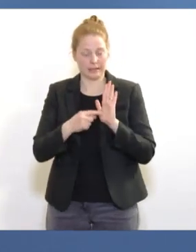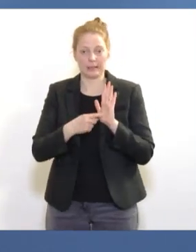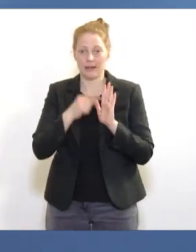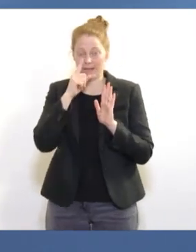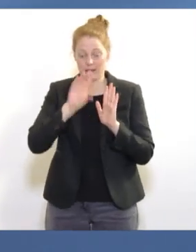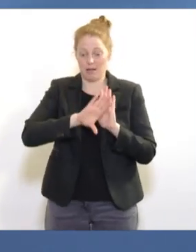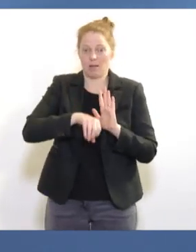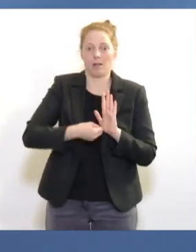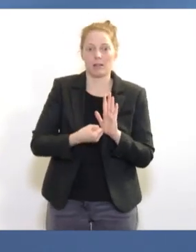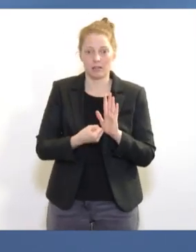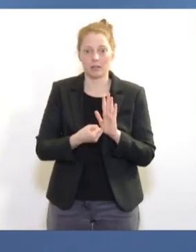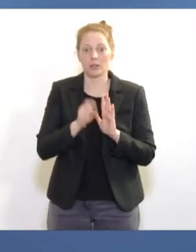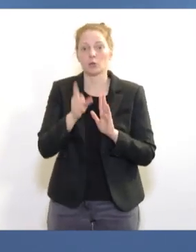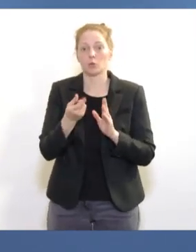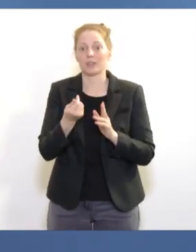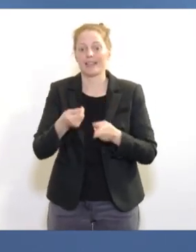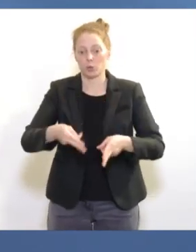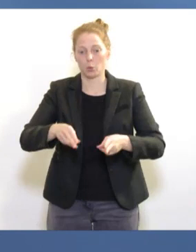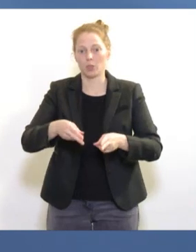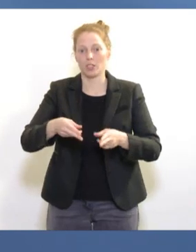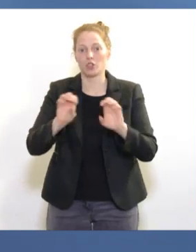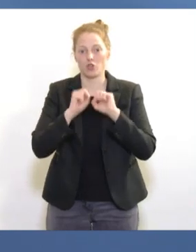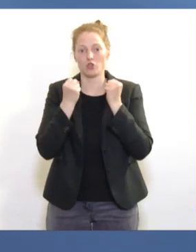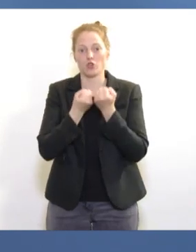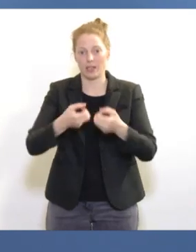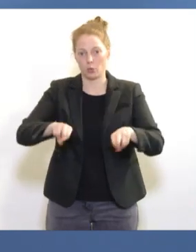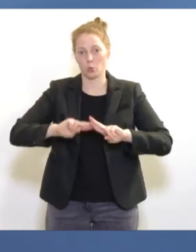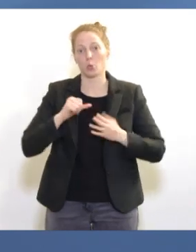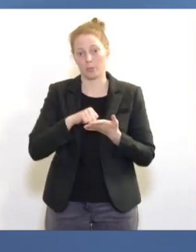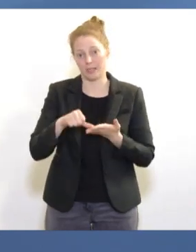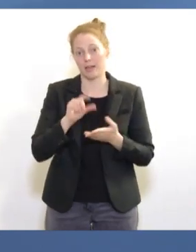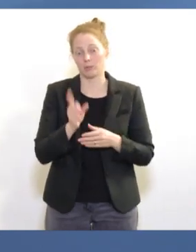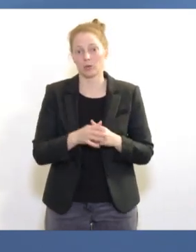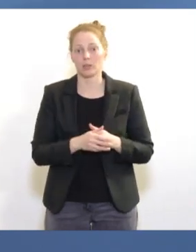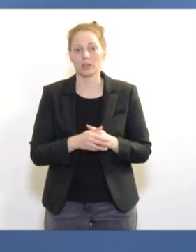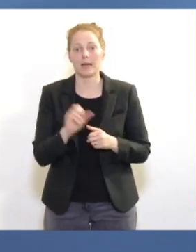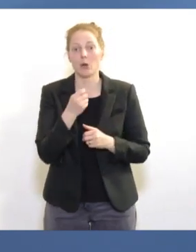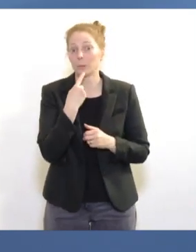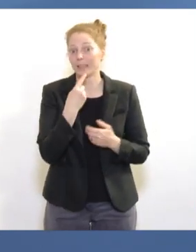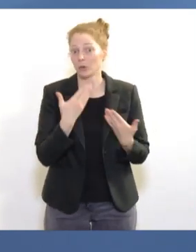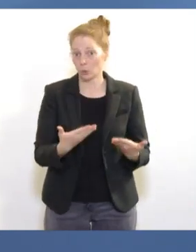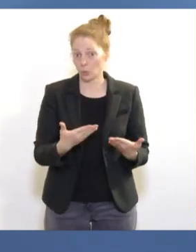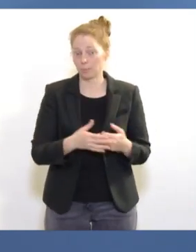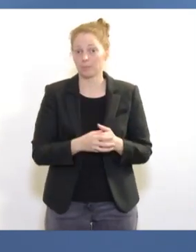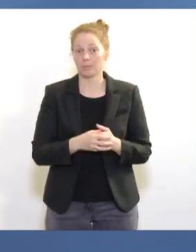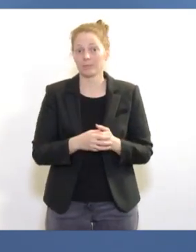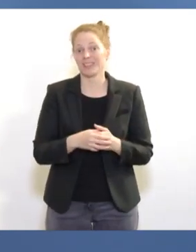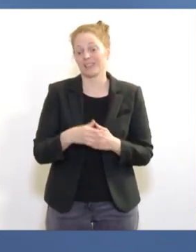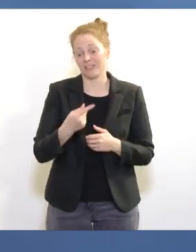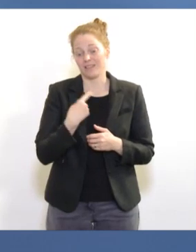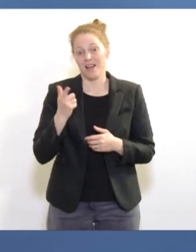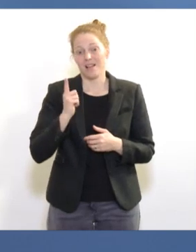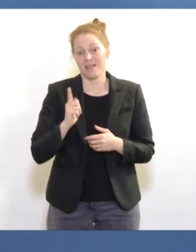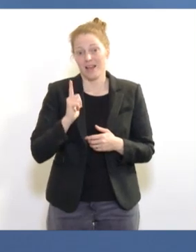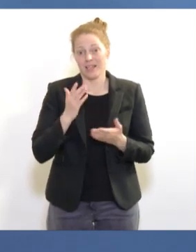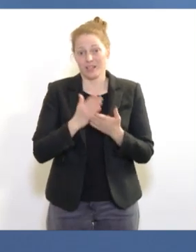möchte, dass ihn suchen muss, zurückzubezahlen. Wie wird so eine Stadt hier? Weil wir leider schon